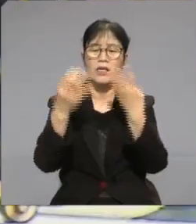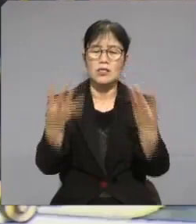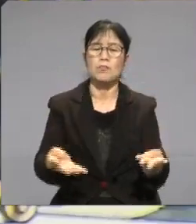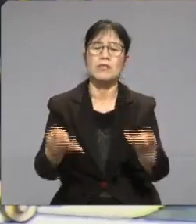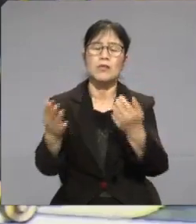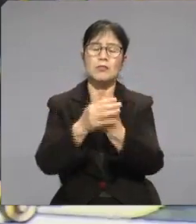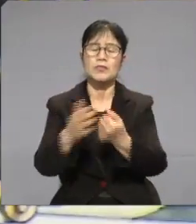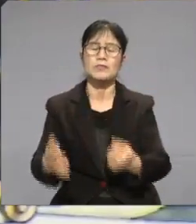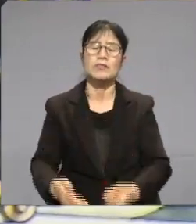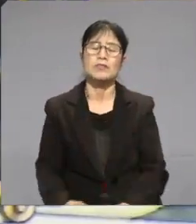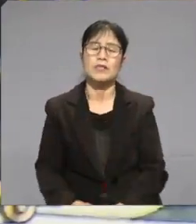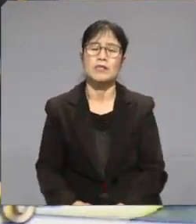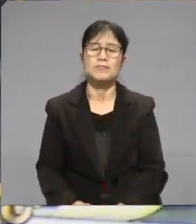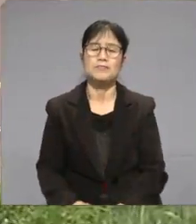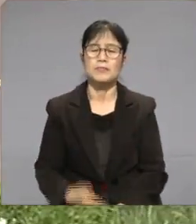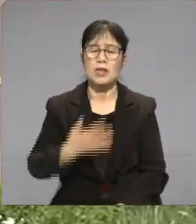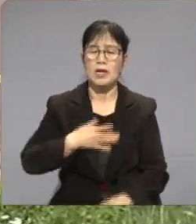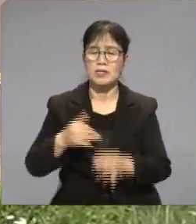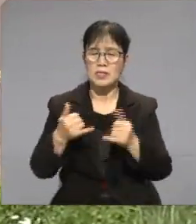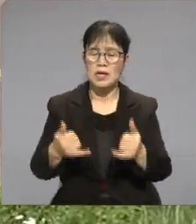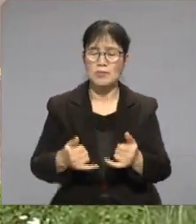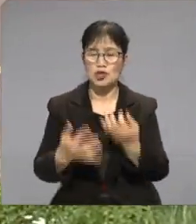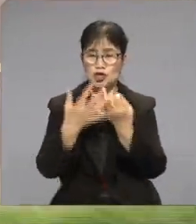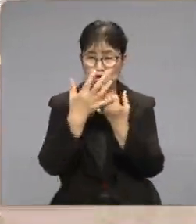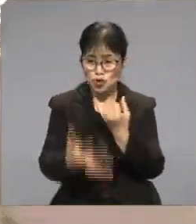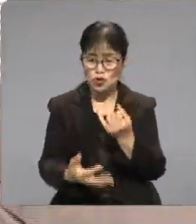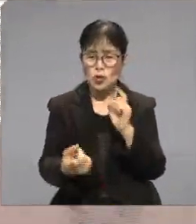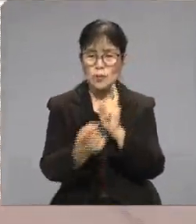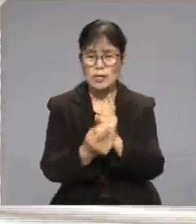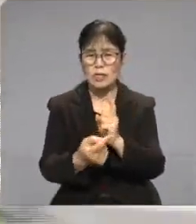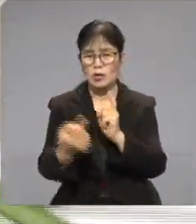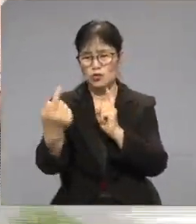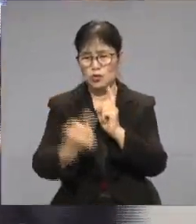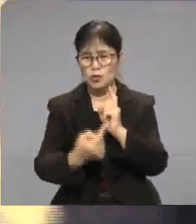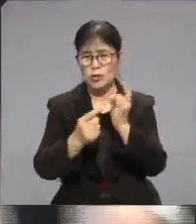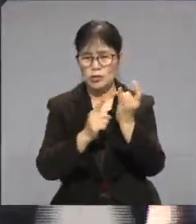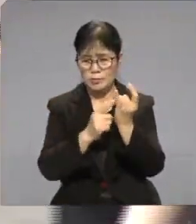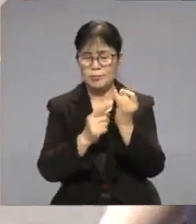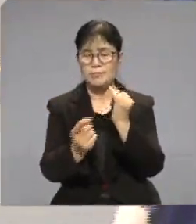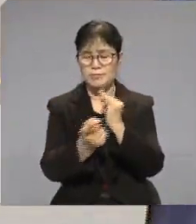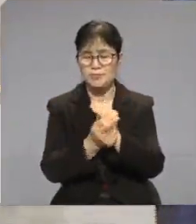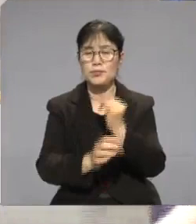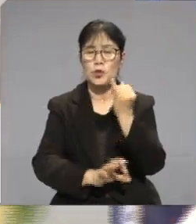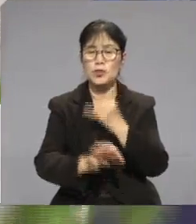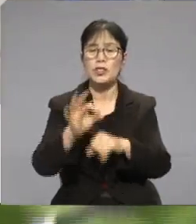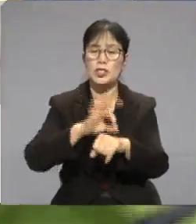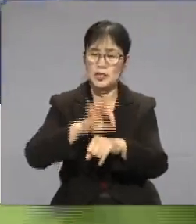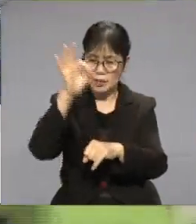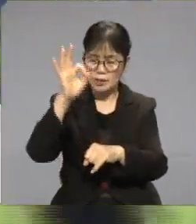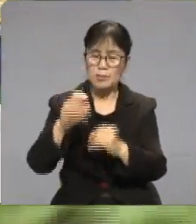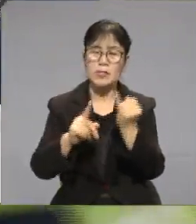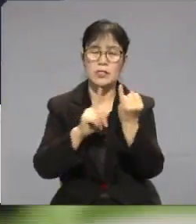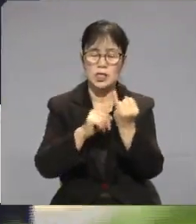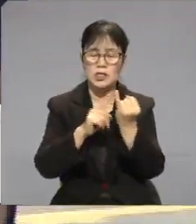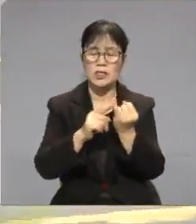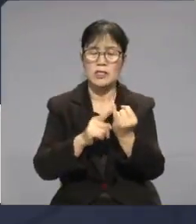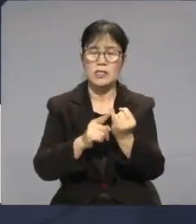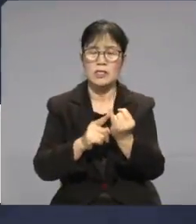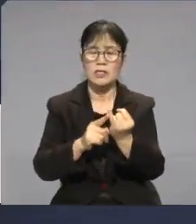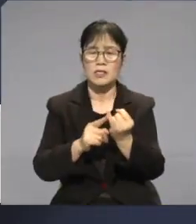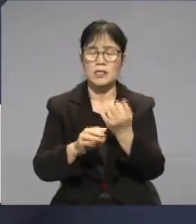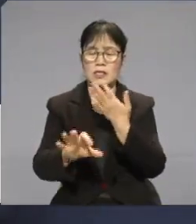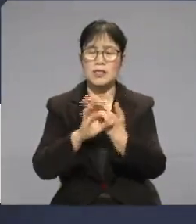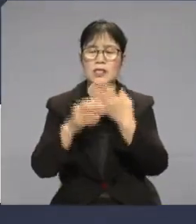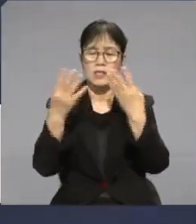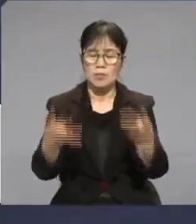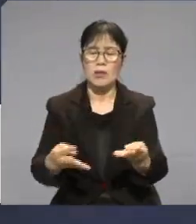때문입니다. 지인들도 최 씨 출소를 맞아 구치소를 찾았습니다. 오전 10시쯤 출소한 최 씨는 셀프 가석방